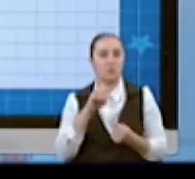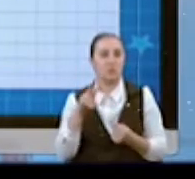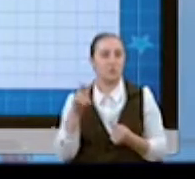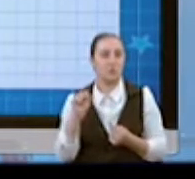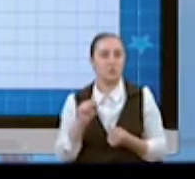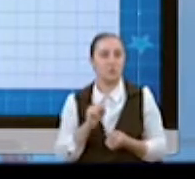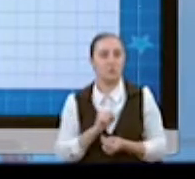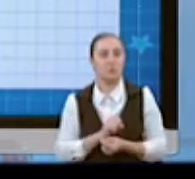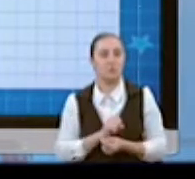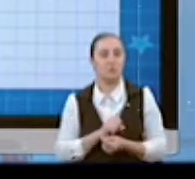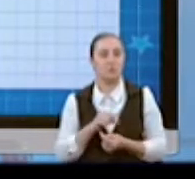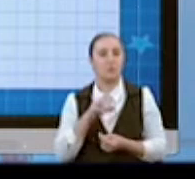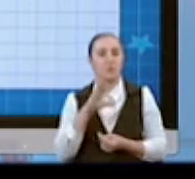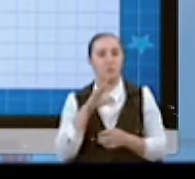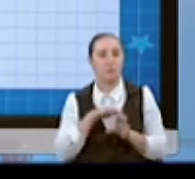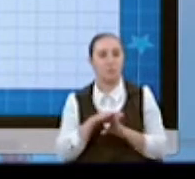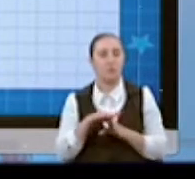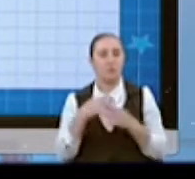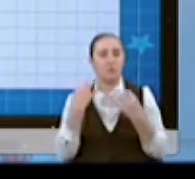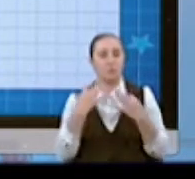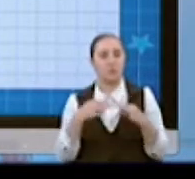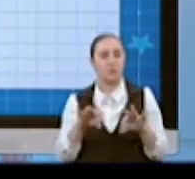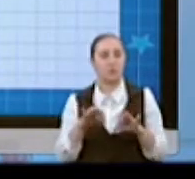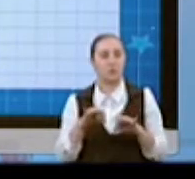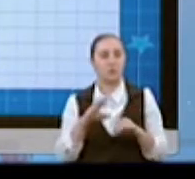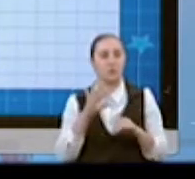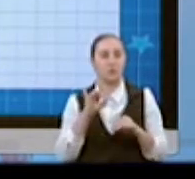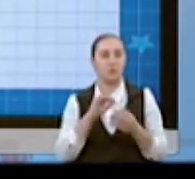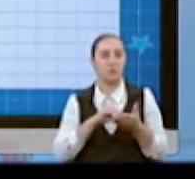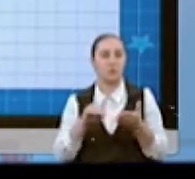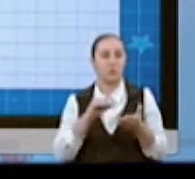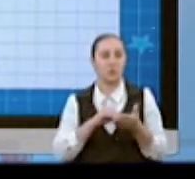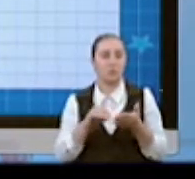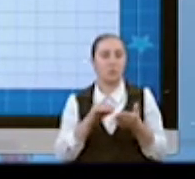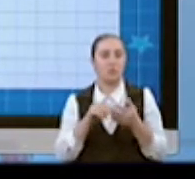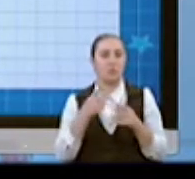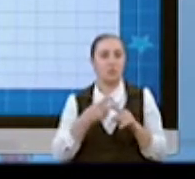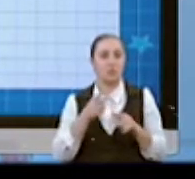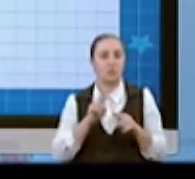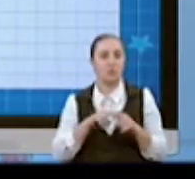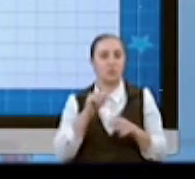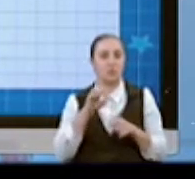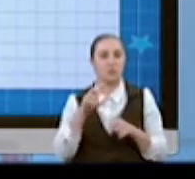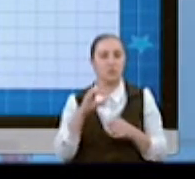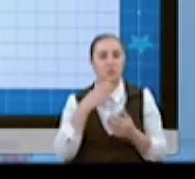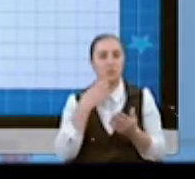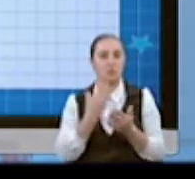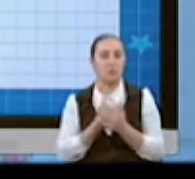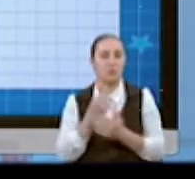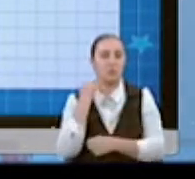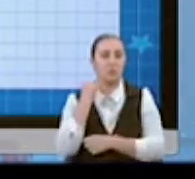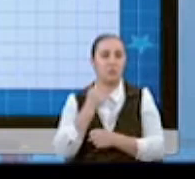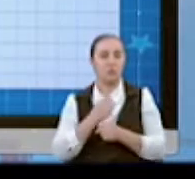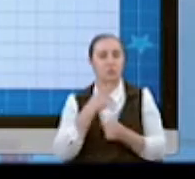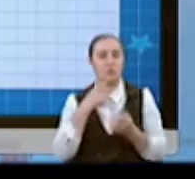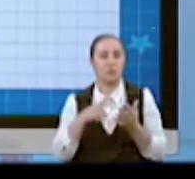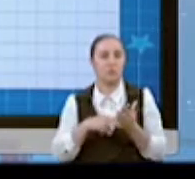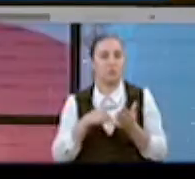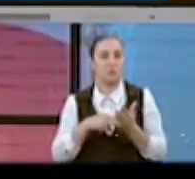числа. Выполняем самостоятельно и записываем эти числа в своей рабочей